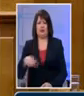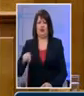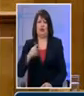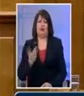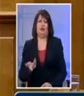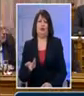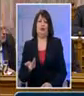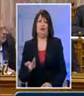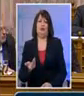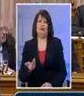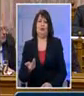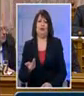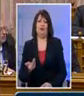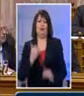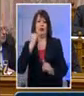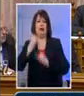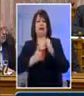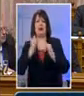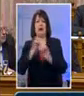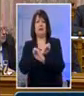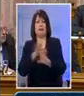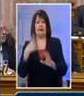και ανερτημένα στο διαδίκτυο.